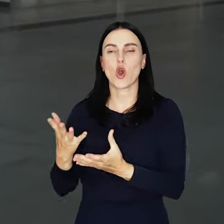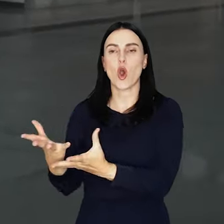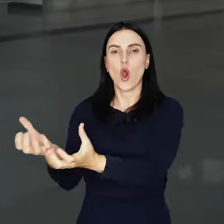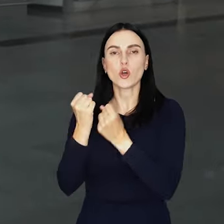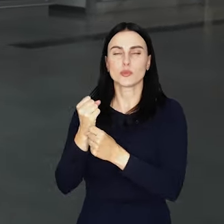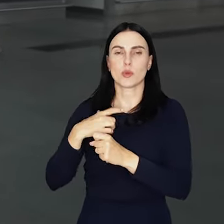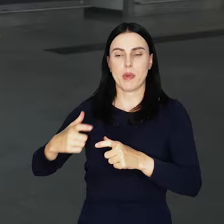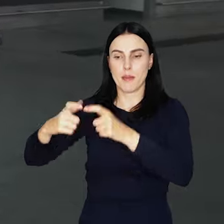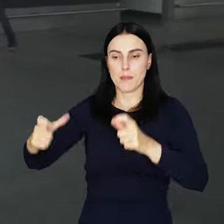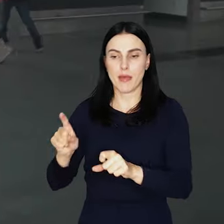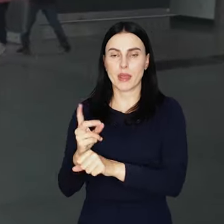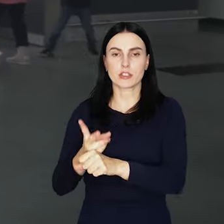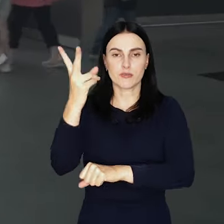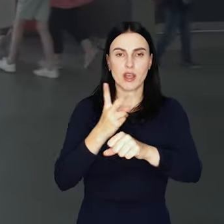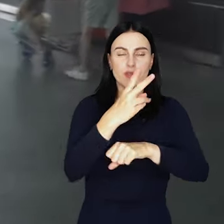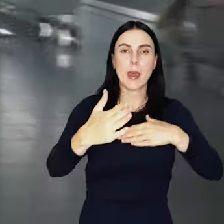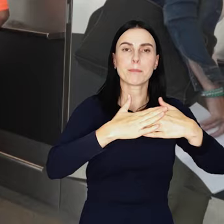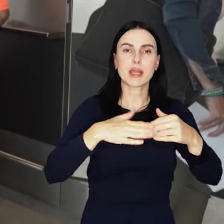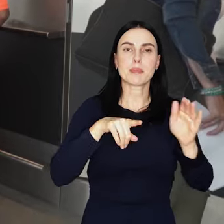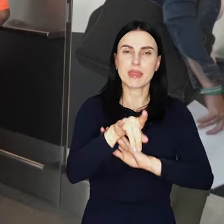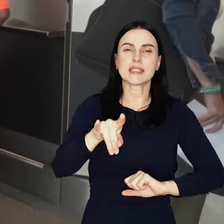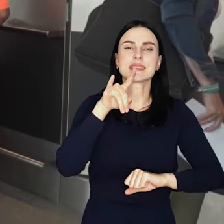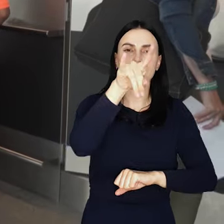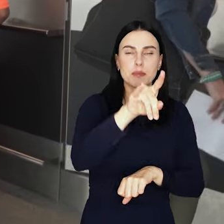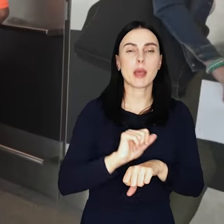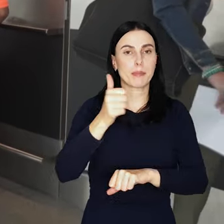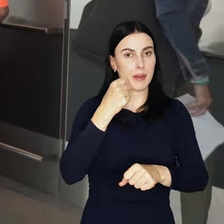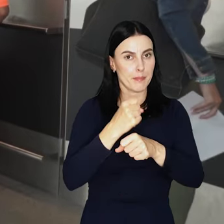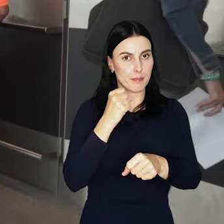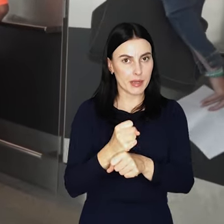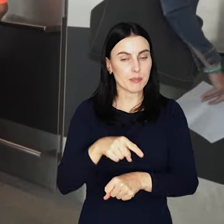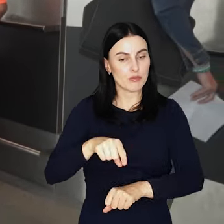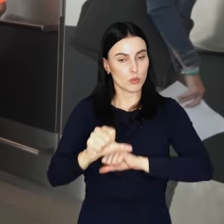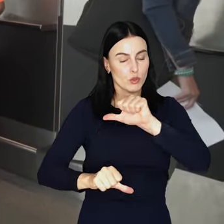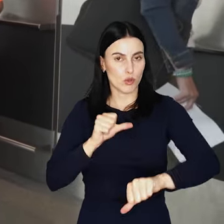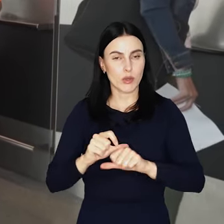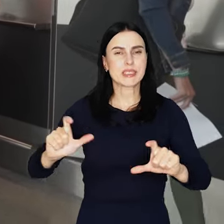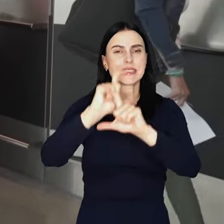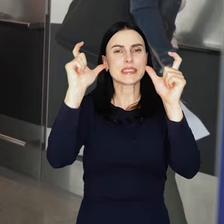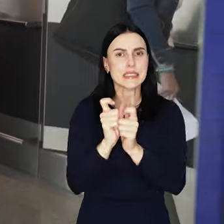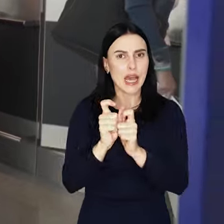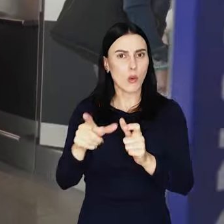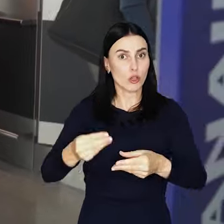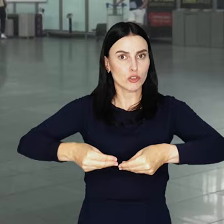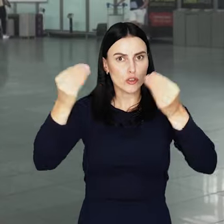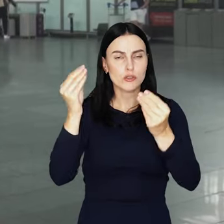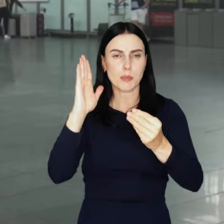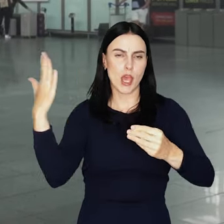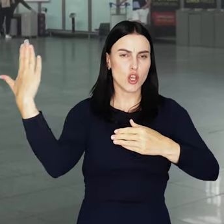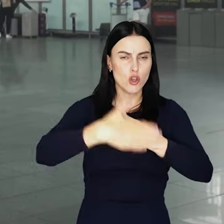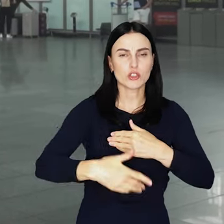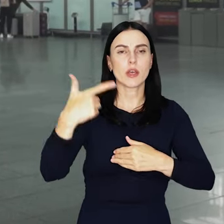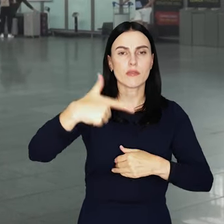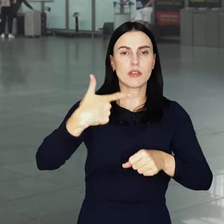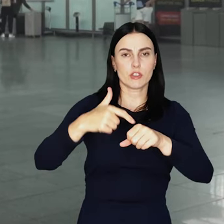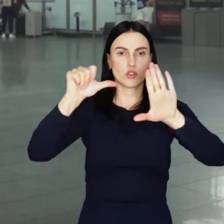gate'ów, czyli bramek prowadzących do konkretnych samolotów. Pierwsze prace rozpoczną się na przełomie tego roku, a całość rewolucji ma